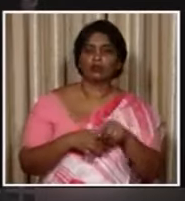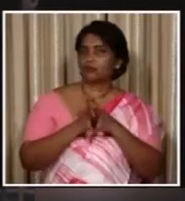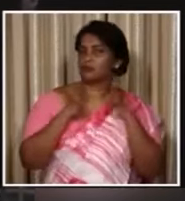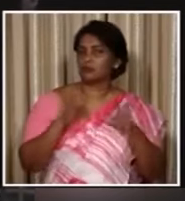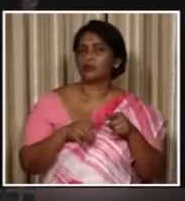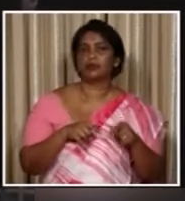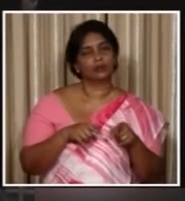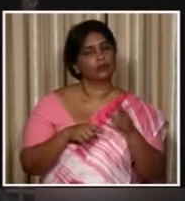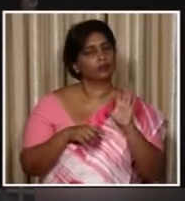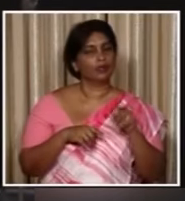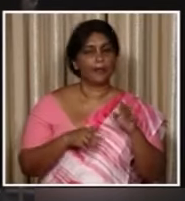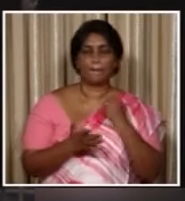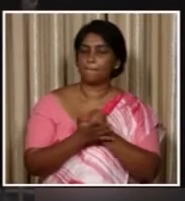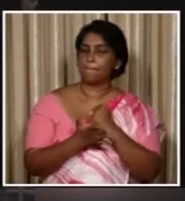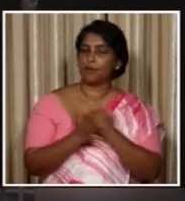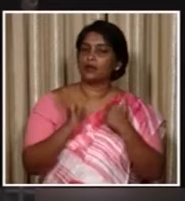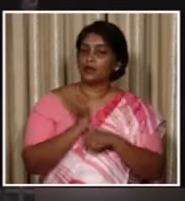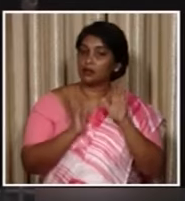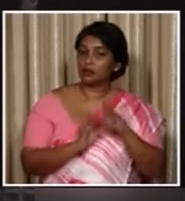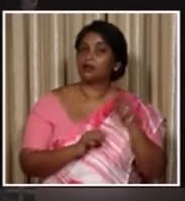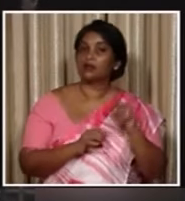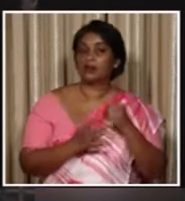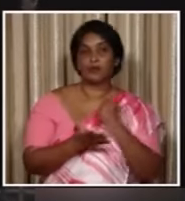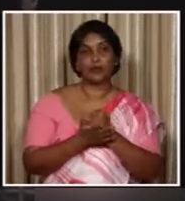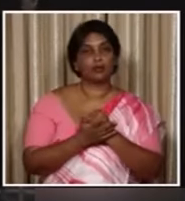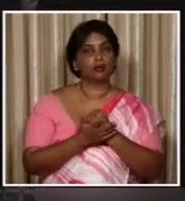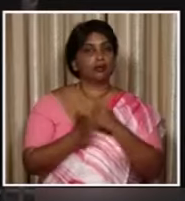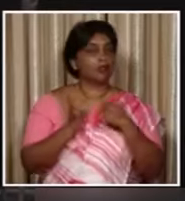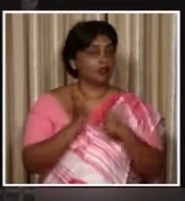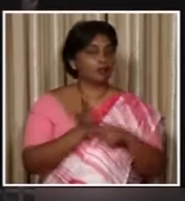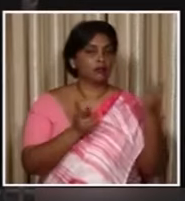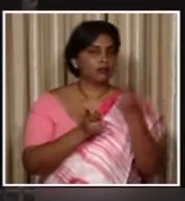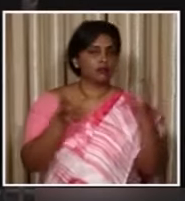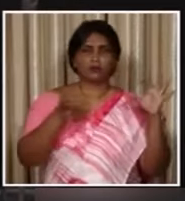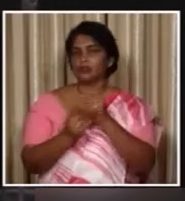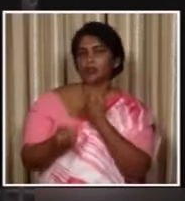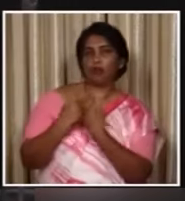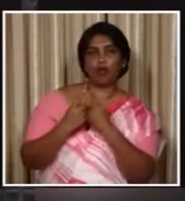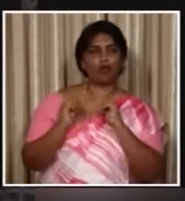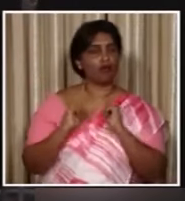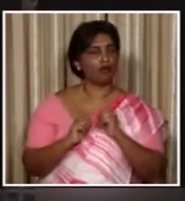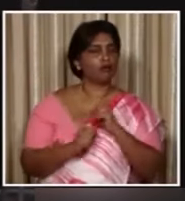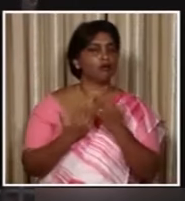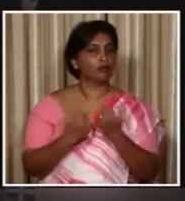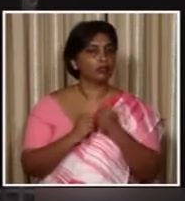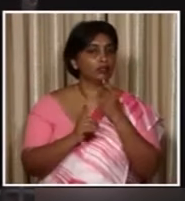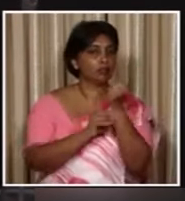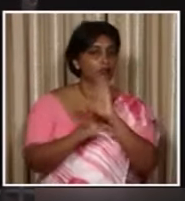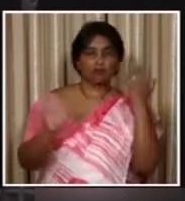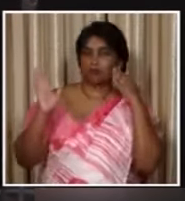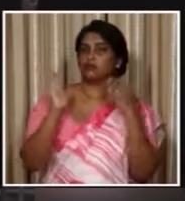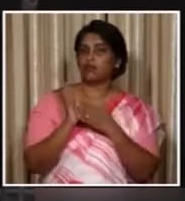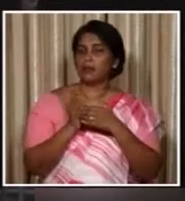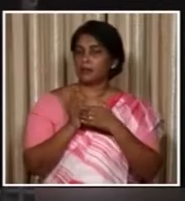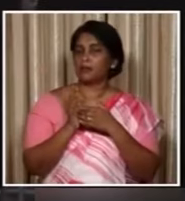වැඩිපුර තියෙන්නේ ඒ බැංකු 50ත් එක්ක මහ බැංකු 50ත් එක්ක මේක සම්බන්ධ වෙන්නේ කොහොමද ඒ අවශ්‍ය කරන ඍජු මැදිහත් වීම